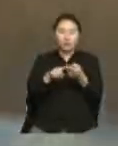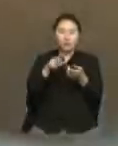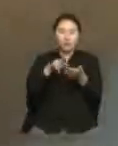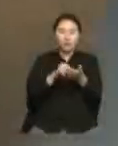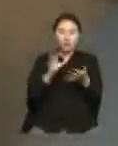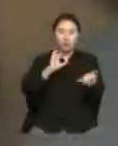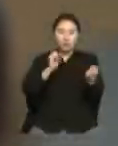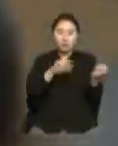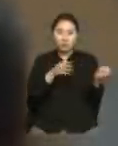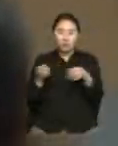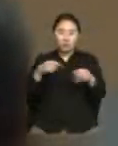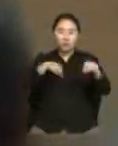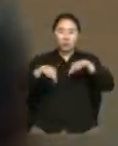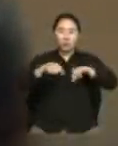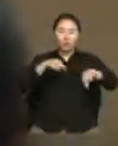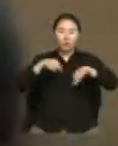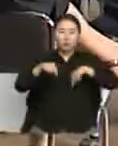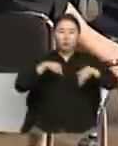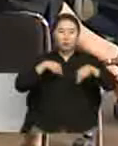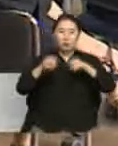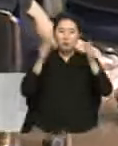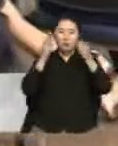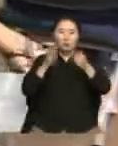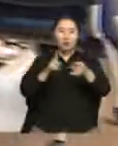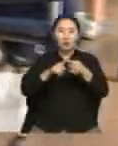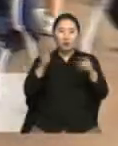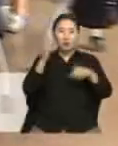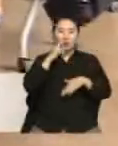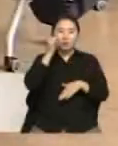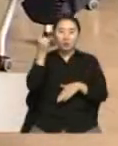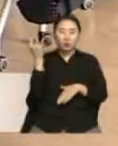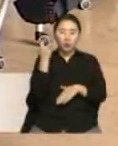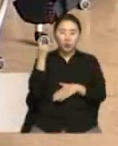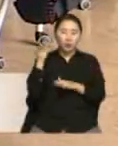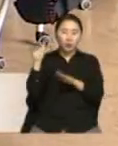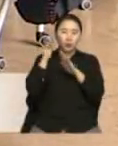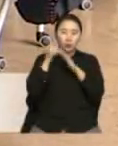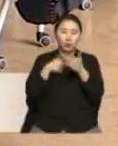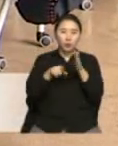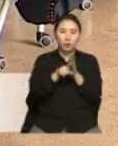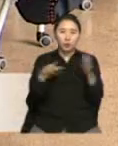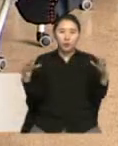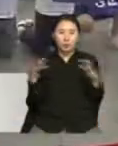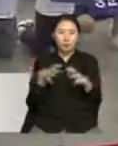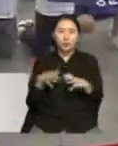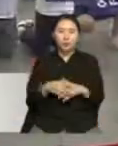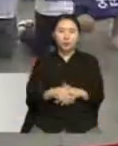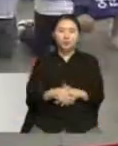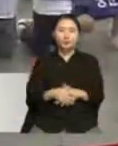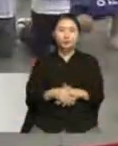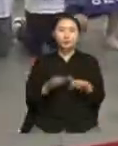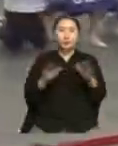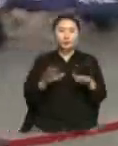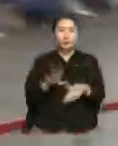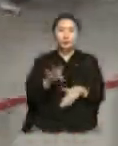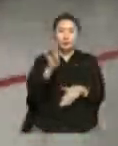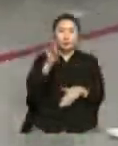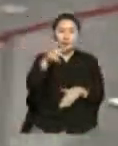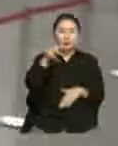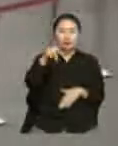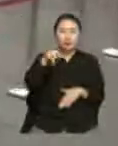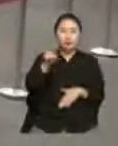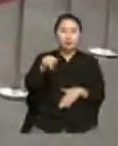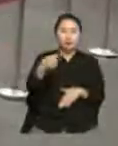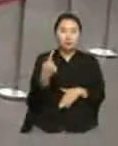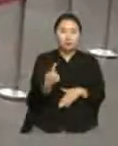떠오르면서 교육 정책 방향을 놓고 학부모들의 의견을 듣기 위한 자리가 마련된 겁니다. 올 초 자사고 폐지